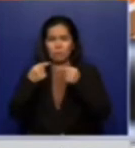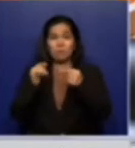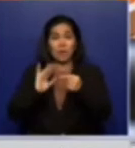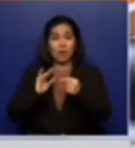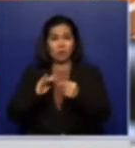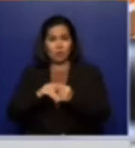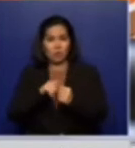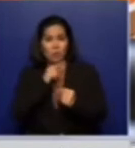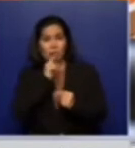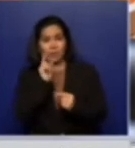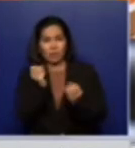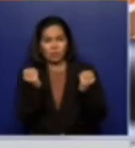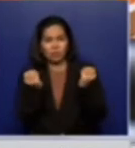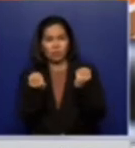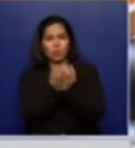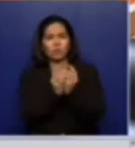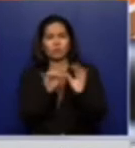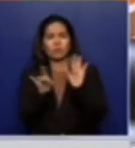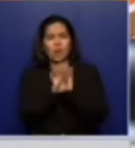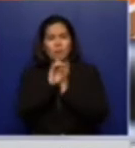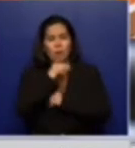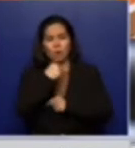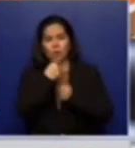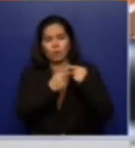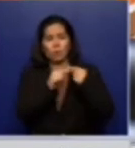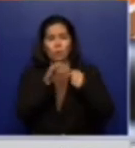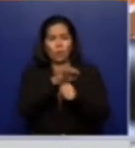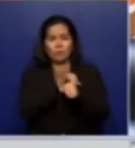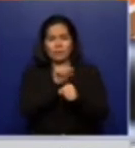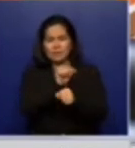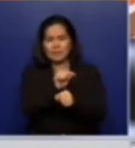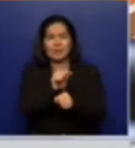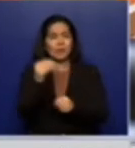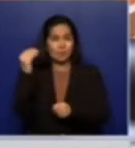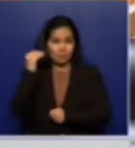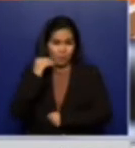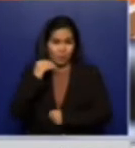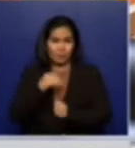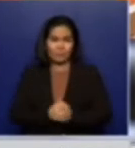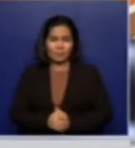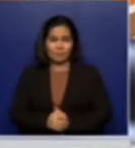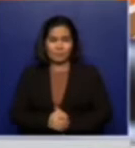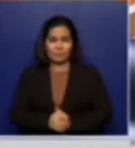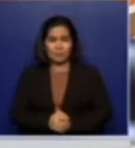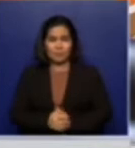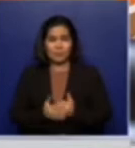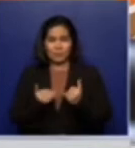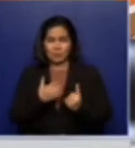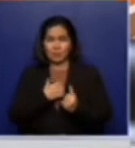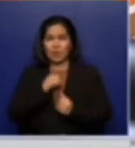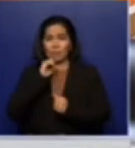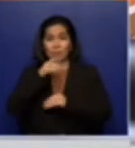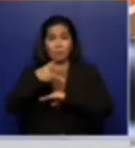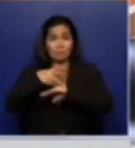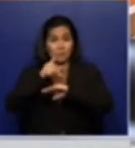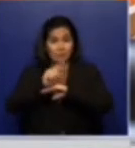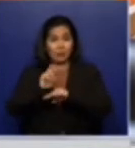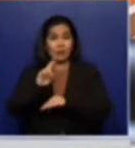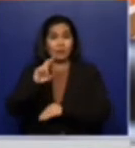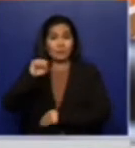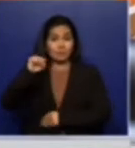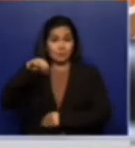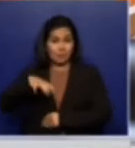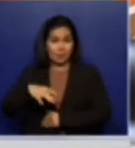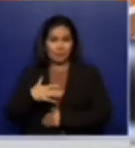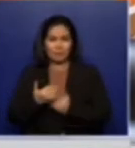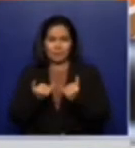ควิดอีกมันก็ต้องไปโยนอยู่ตรงนั้นอีกเพราะนั้นเรื่องนี้ก็อยากกราบเรียนท่านประธานว่าผมถึงไ